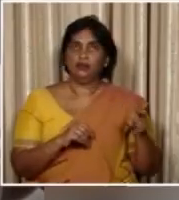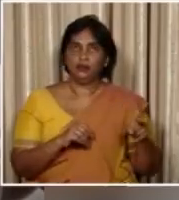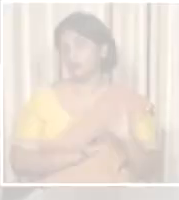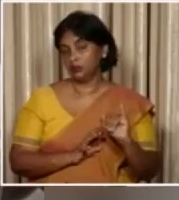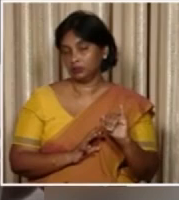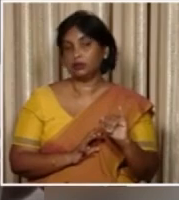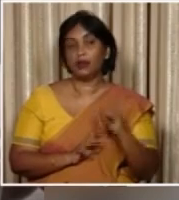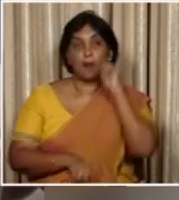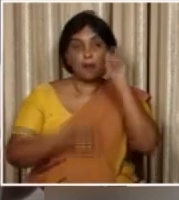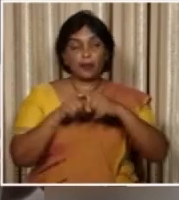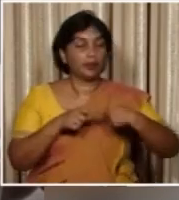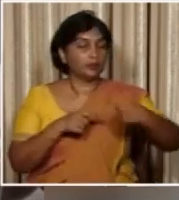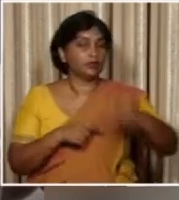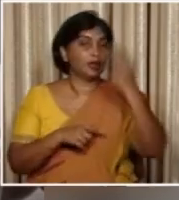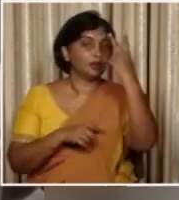මිනිස් දින